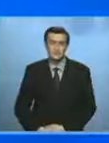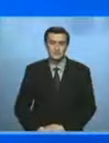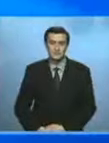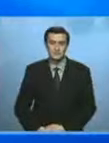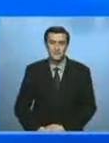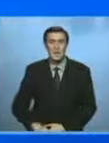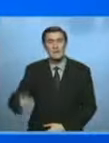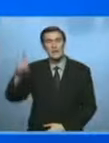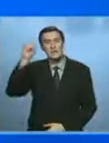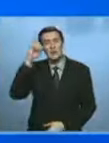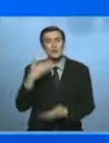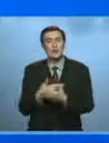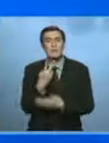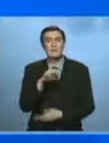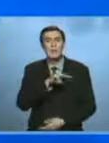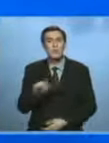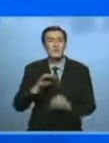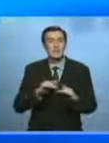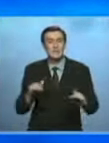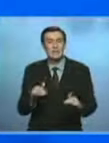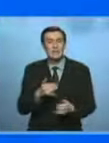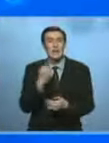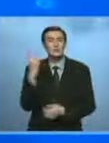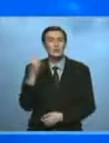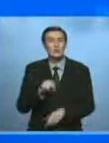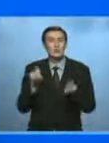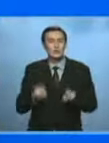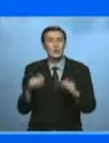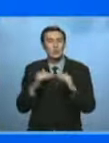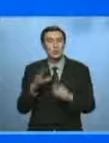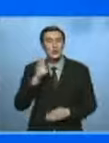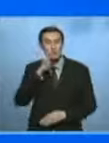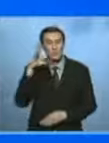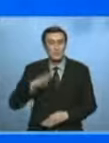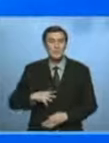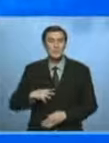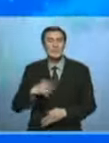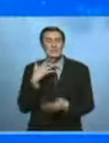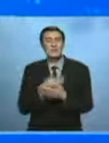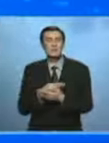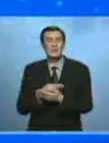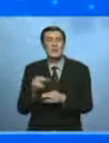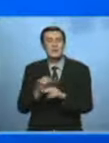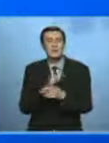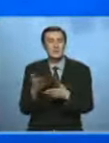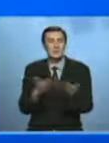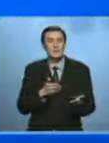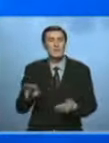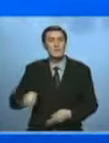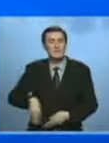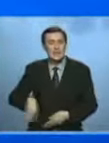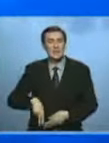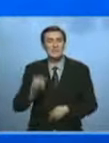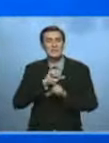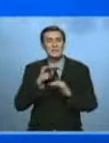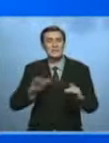в германии около 2 миллионов детей уже неделю сидят дома их родителям приходится нанимать нянь воспитатели дошкольных учреждений объявили